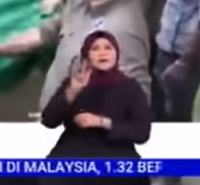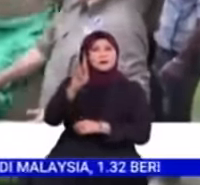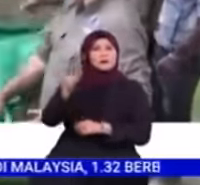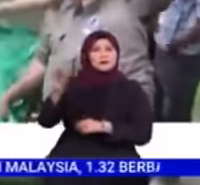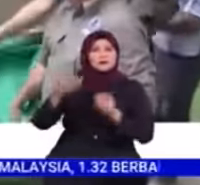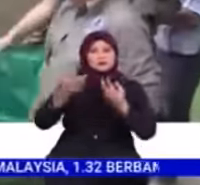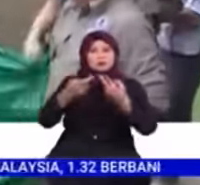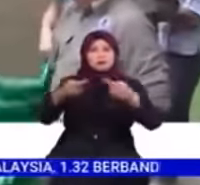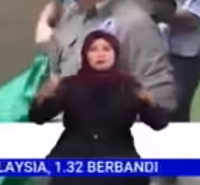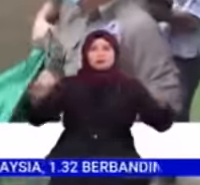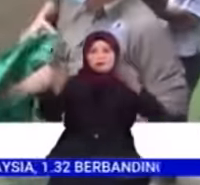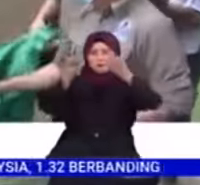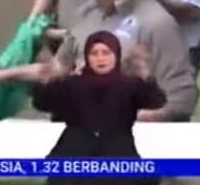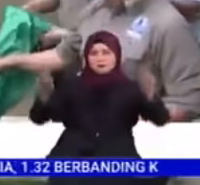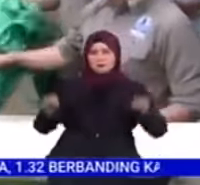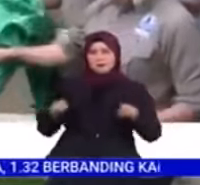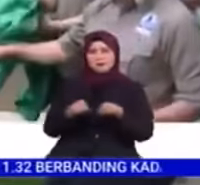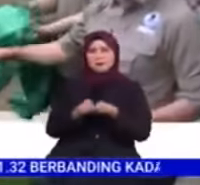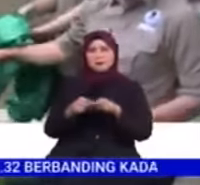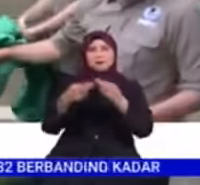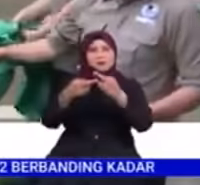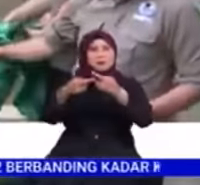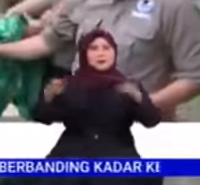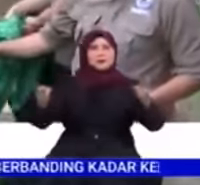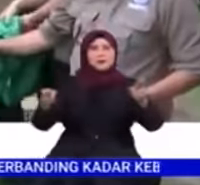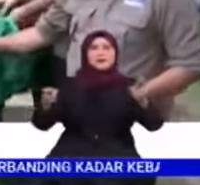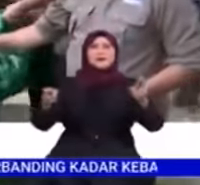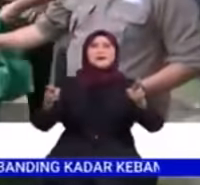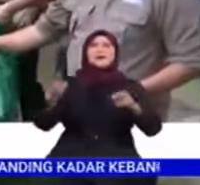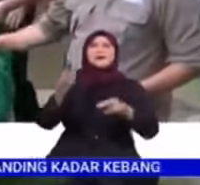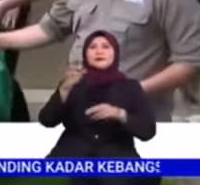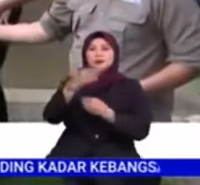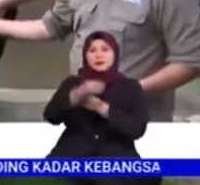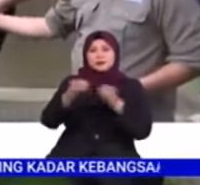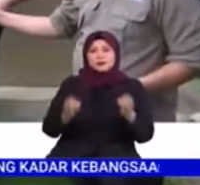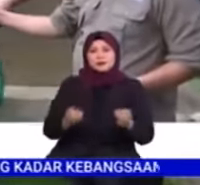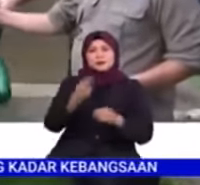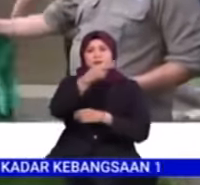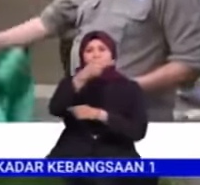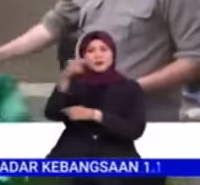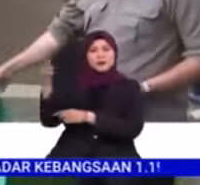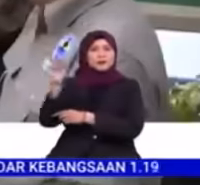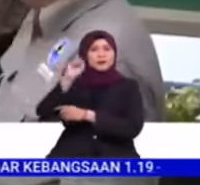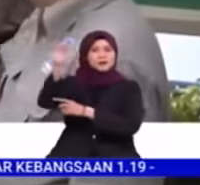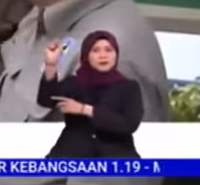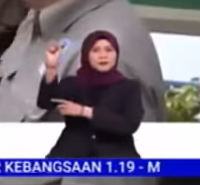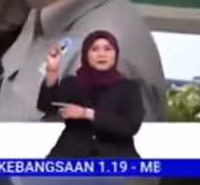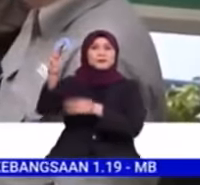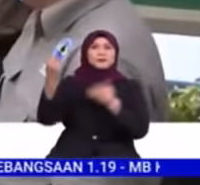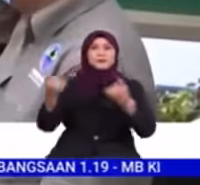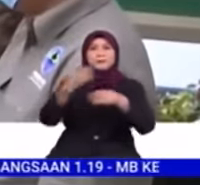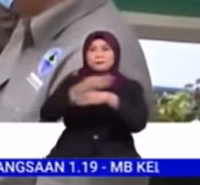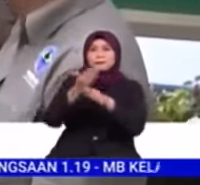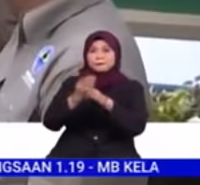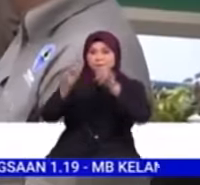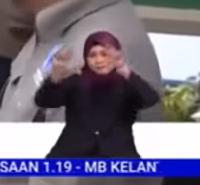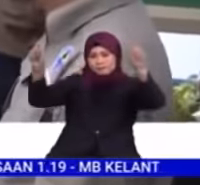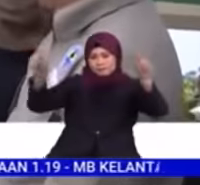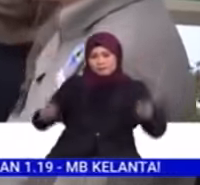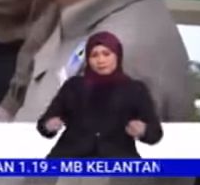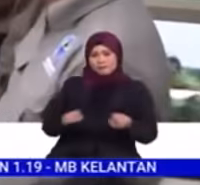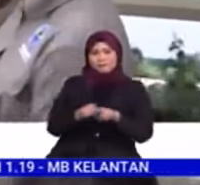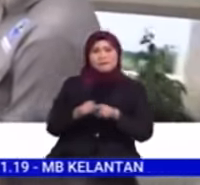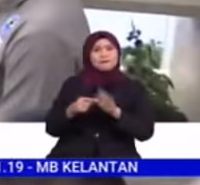lancaran papan tanda hutan simpan khazana Ibu pejabat jabatan perhutanan Sabah Day Untuk papan tanda ini akan